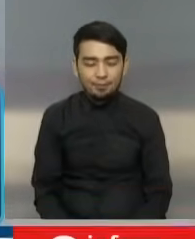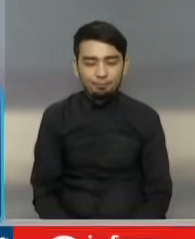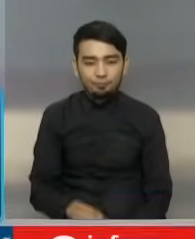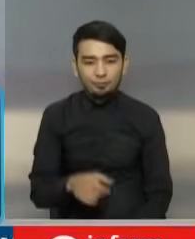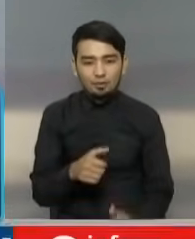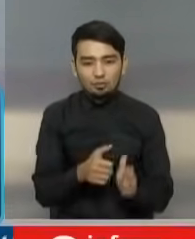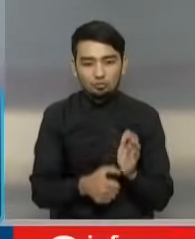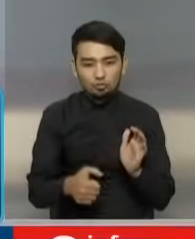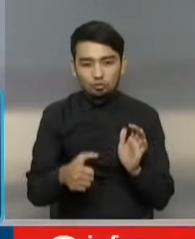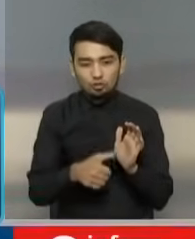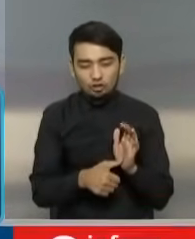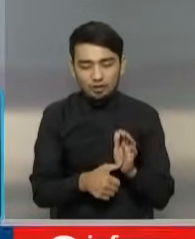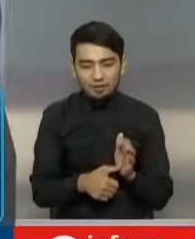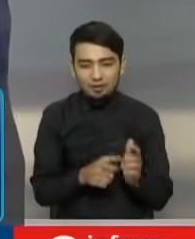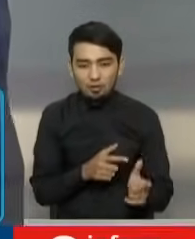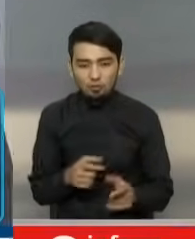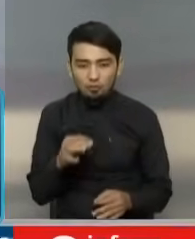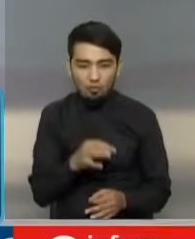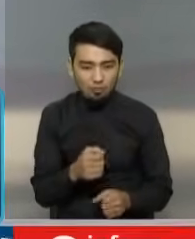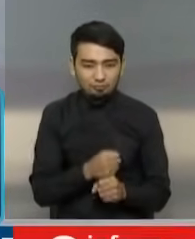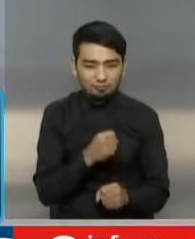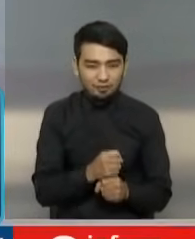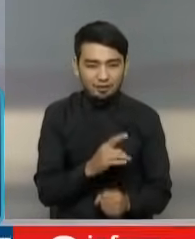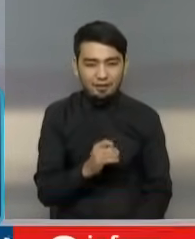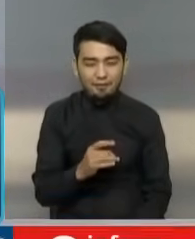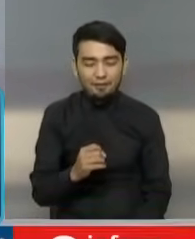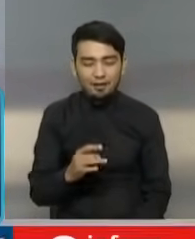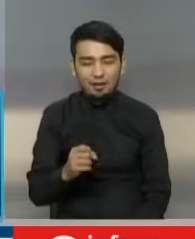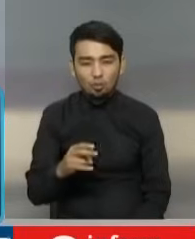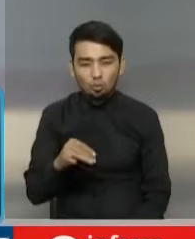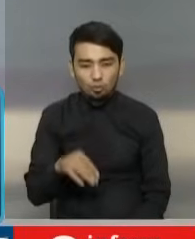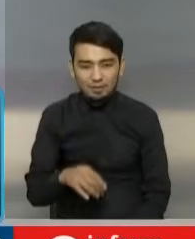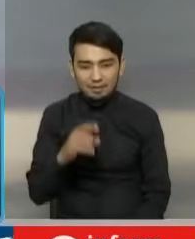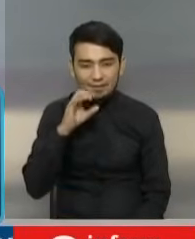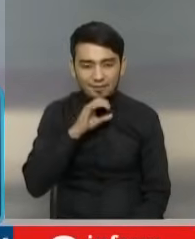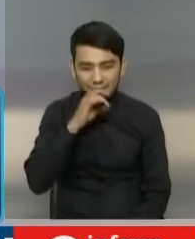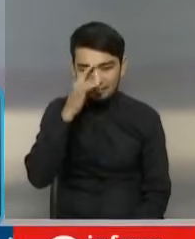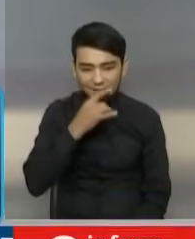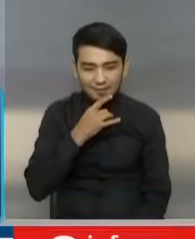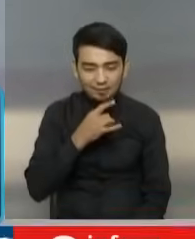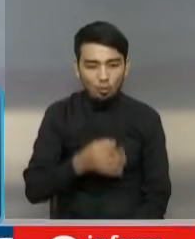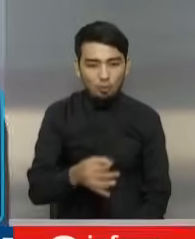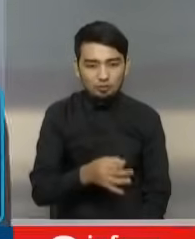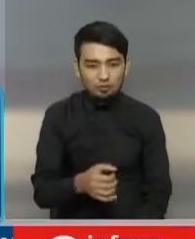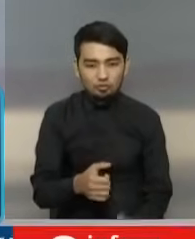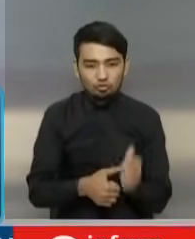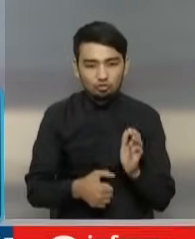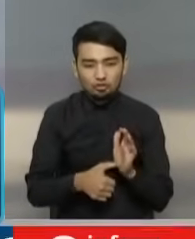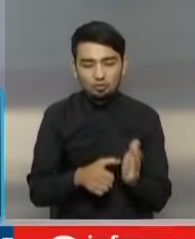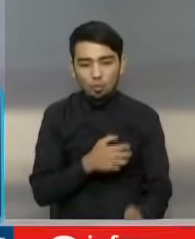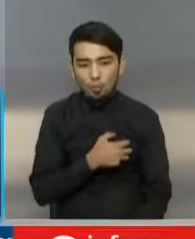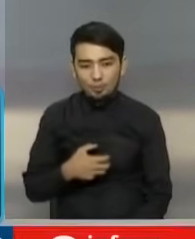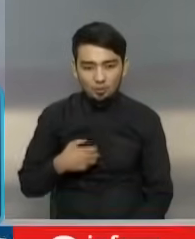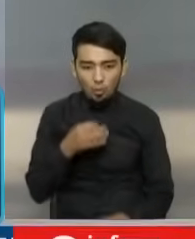приглашений. За подготовку и проведение референдума в Северо-Казахстанской области отвечают 606 комиссий. Из них